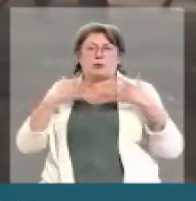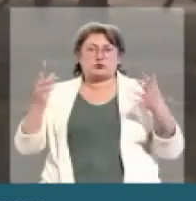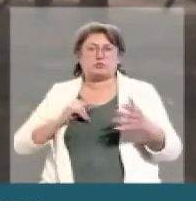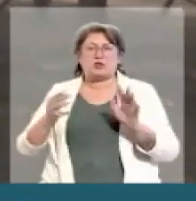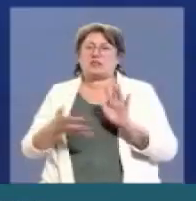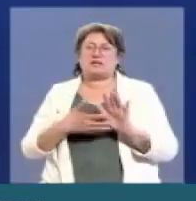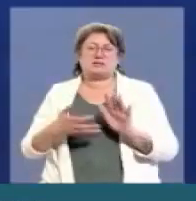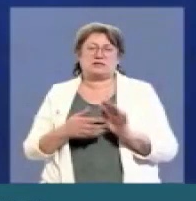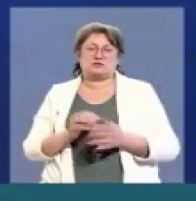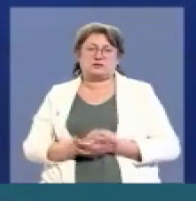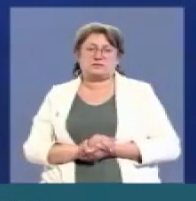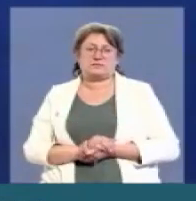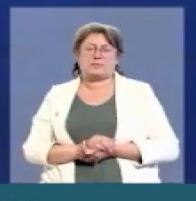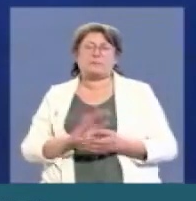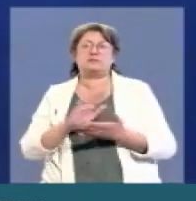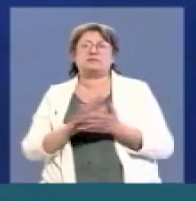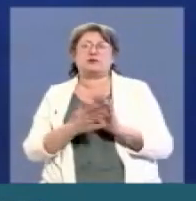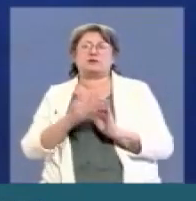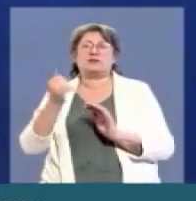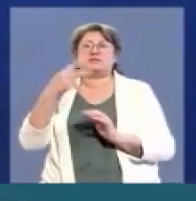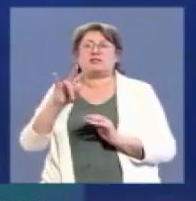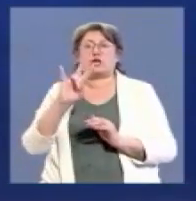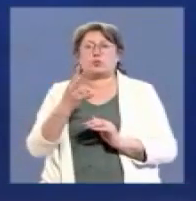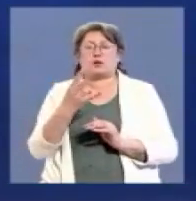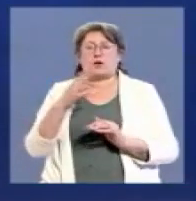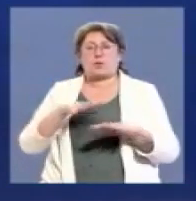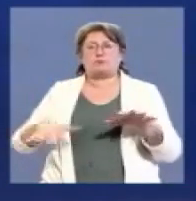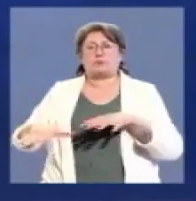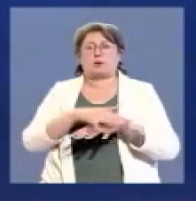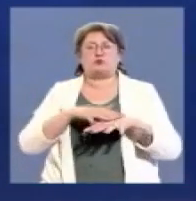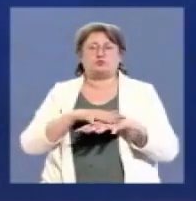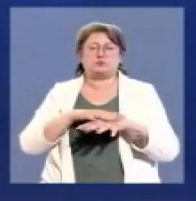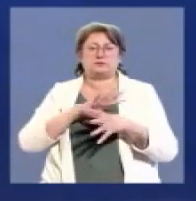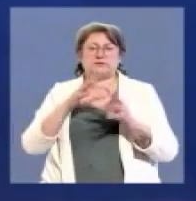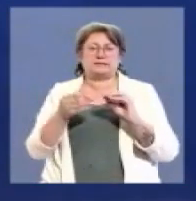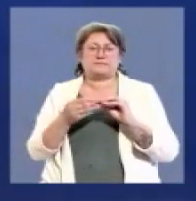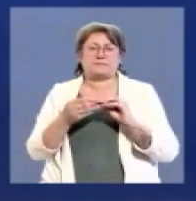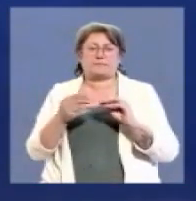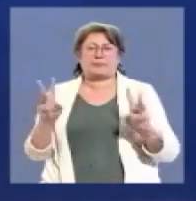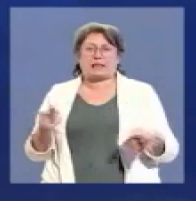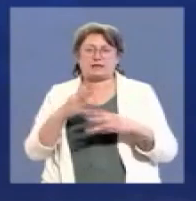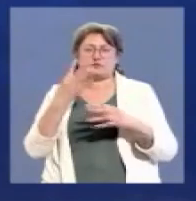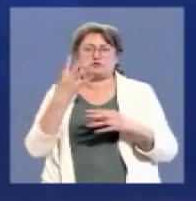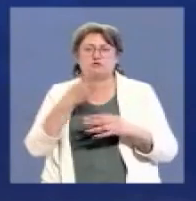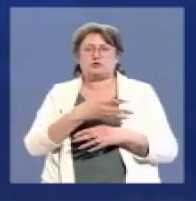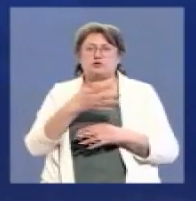операции недостаточно. По состоянию на 20 июня общая площадь отведенной гари